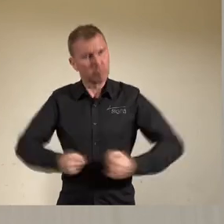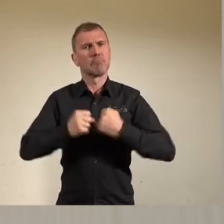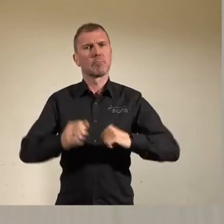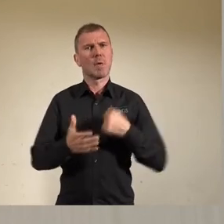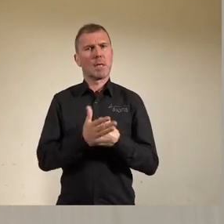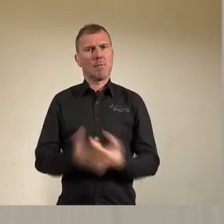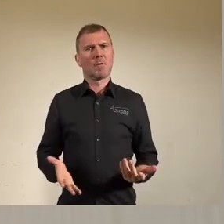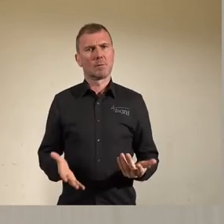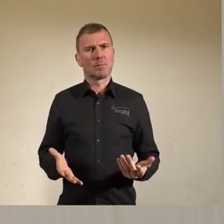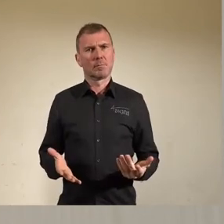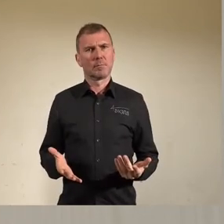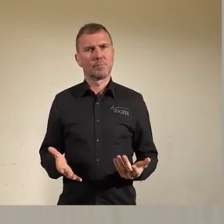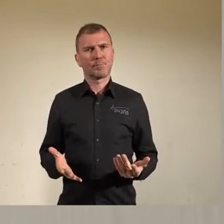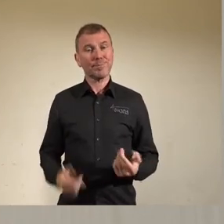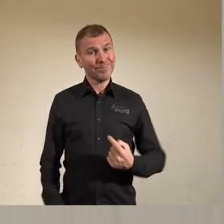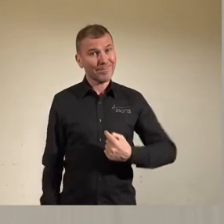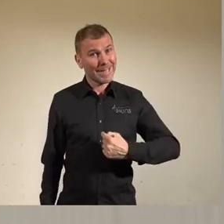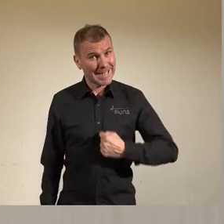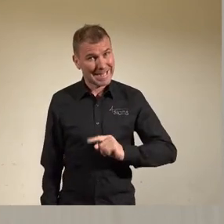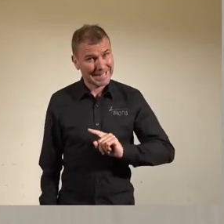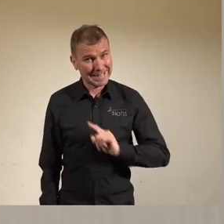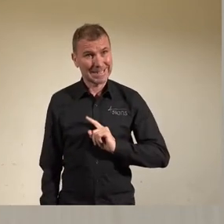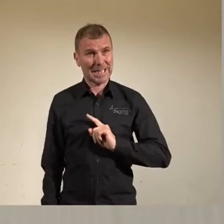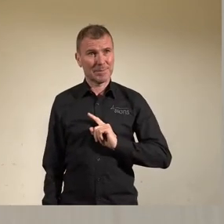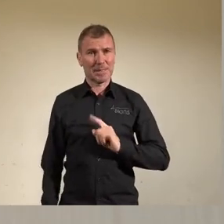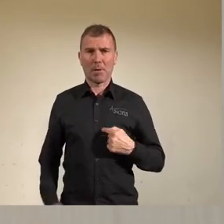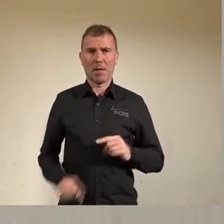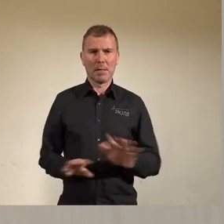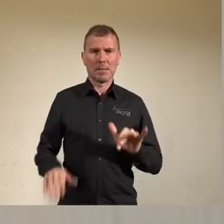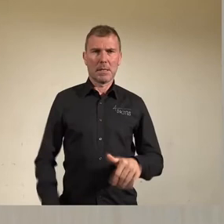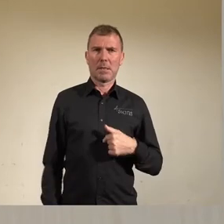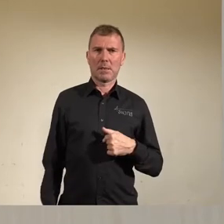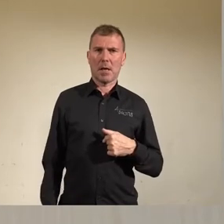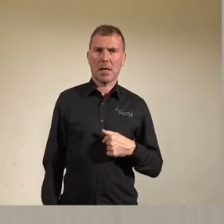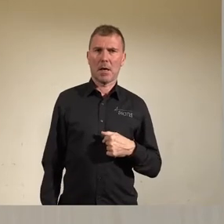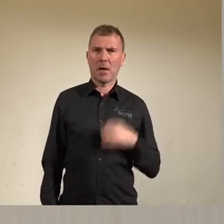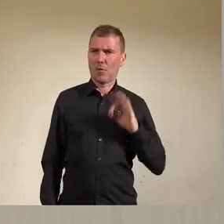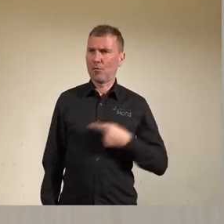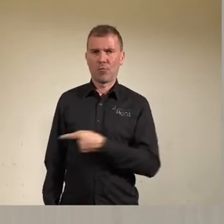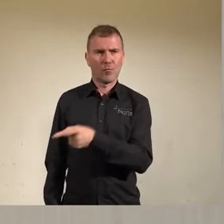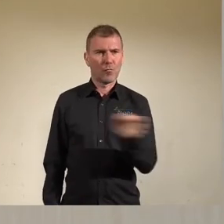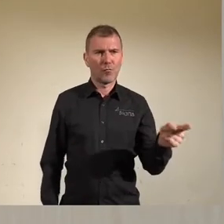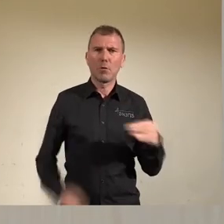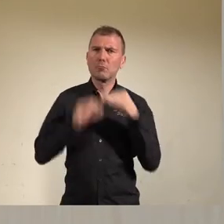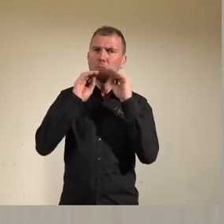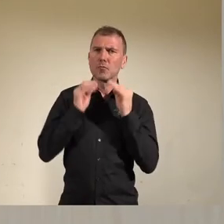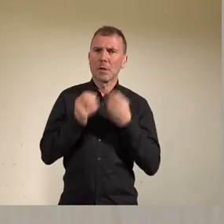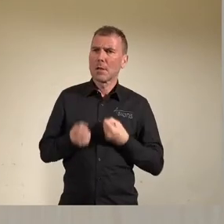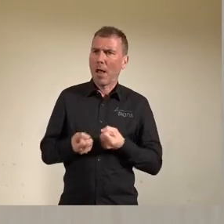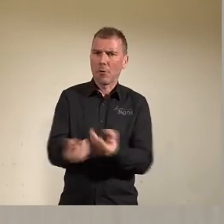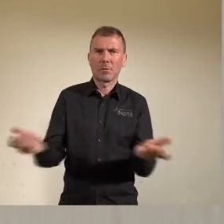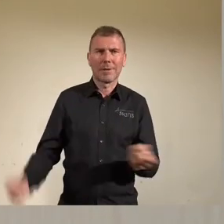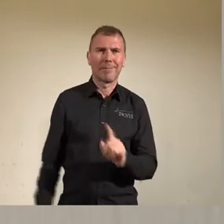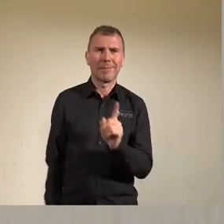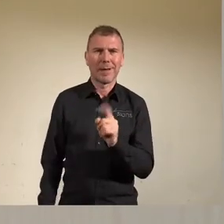Und ich bin aber jetzt sozusagen nicht da, um jetzt irgendwie schlechte Laune zu verbreiten, sondern ich will